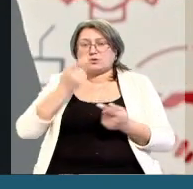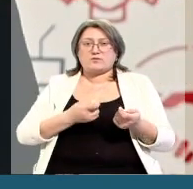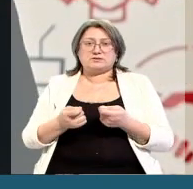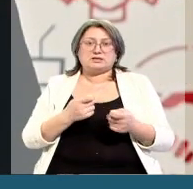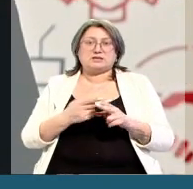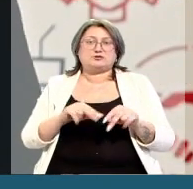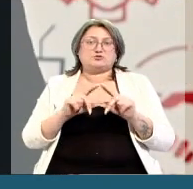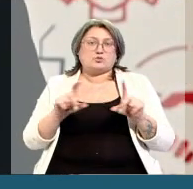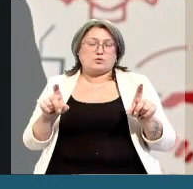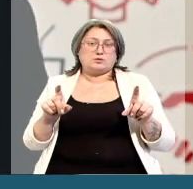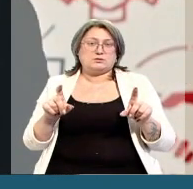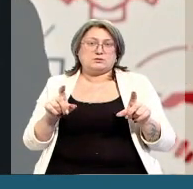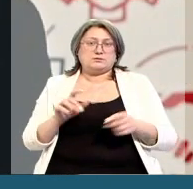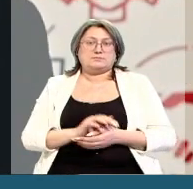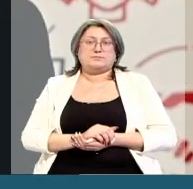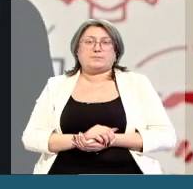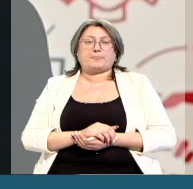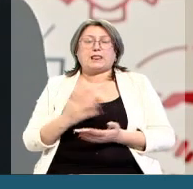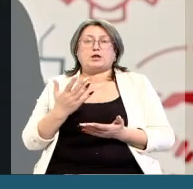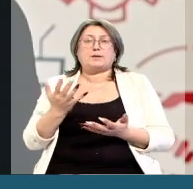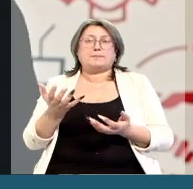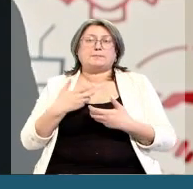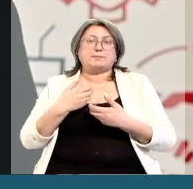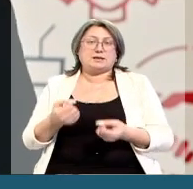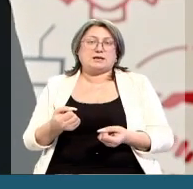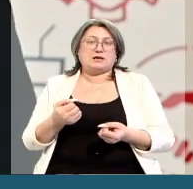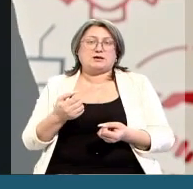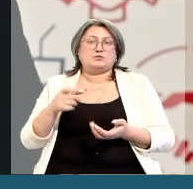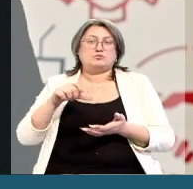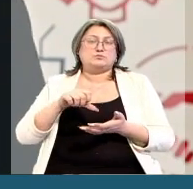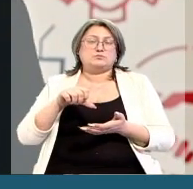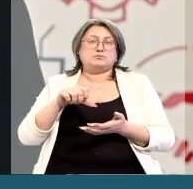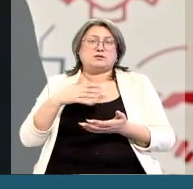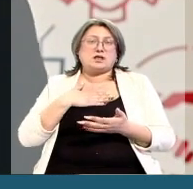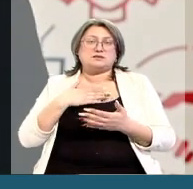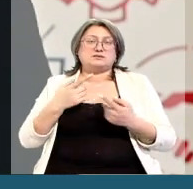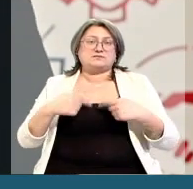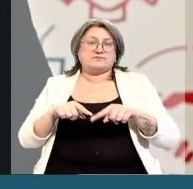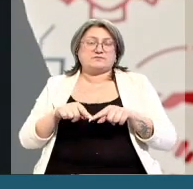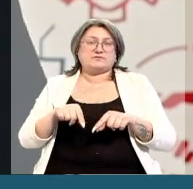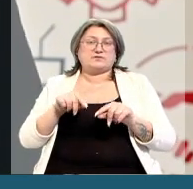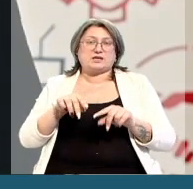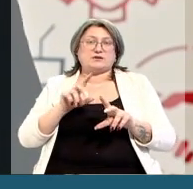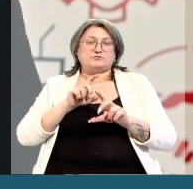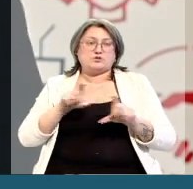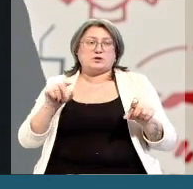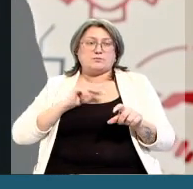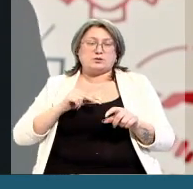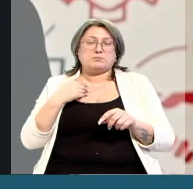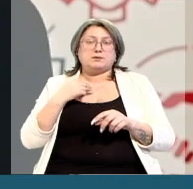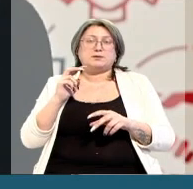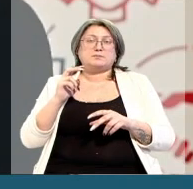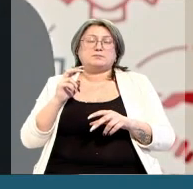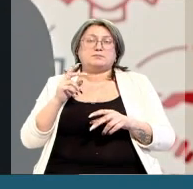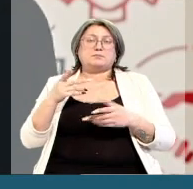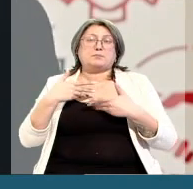жұмысты ұйымдастыруға атсалысқан әрине осы мектептің басшысы Гүлнәр Оңалбек қызына алғысымыз шексіз. Себебі сол кісінің